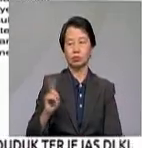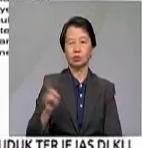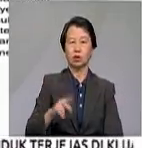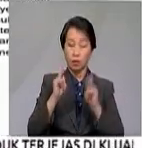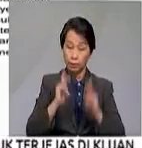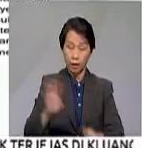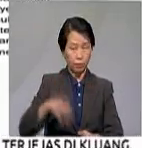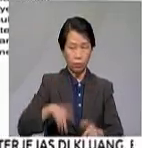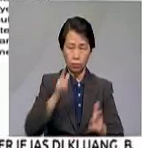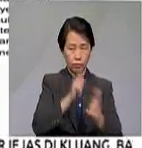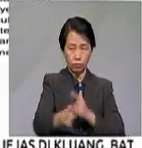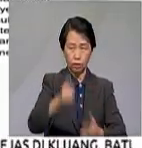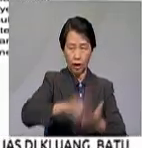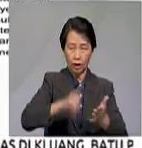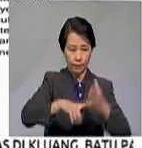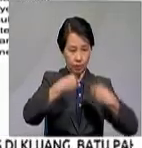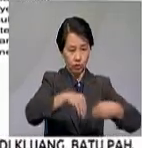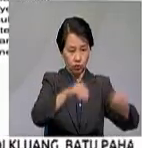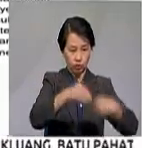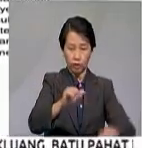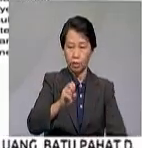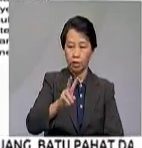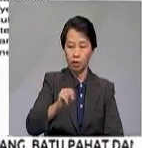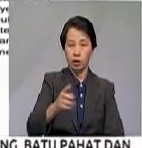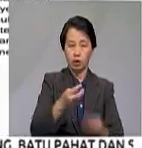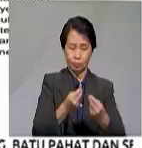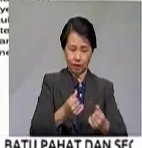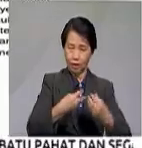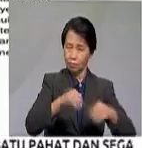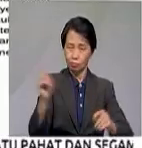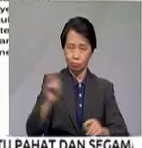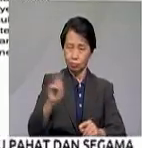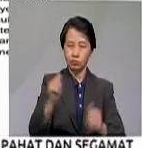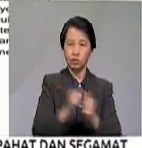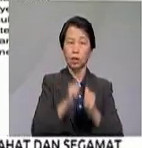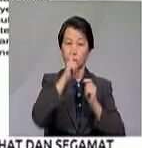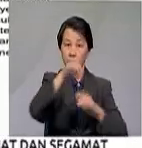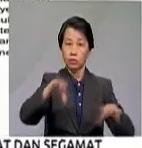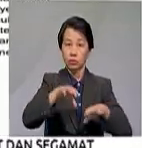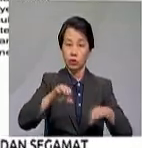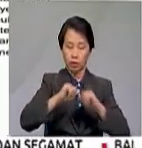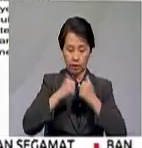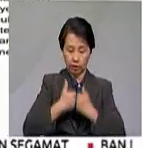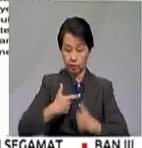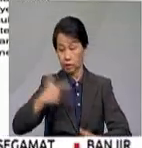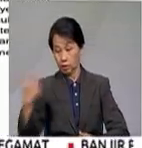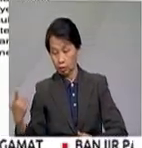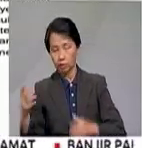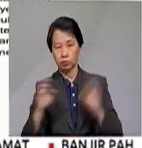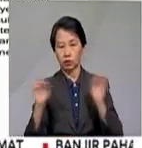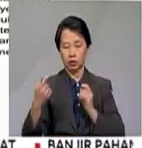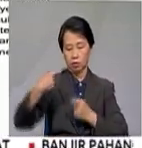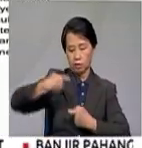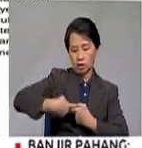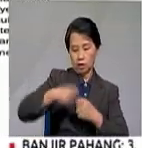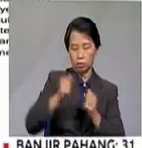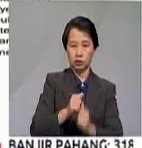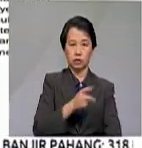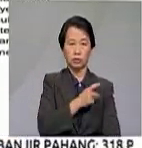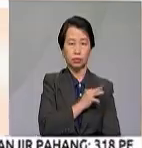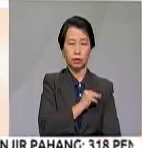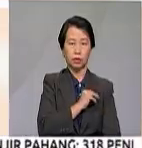pihaknya belum meluluskan sebarang penjualan aset dan hartanah negara yang sebenarnya dijalankan oleh agensi lain yang tidak ada kaitan dengan Kementerian